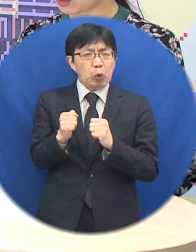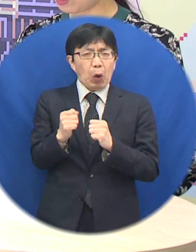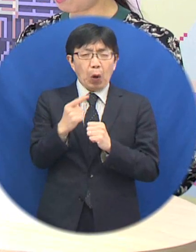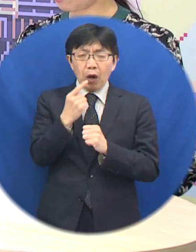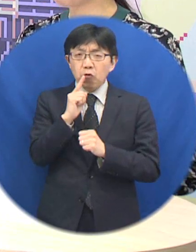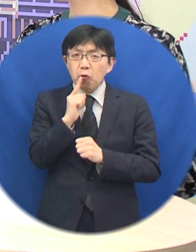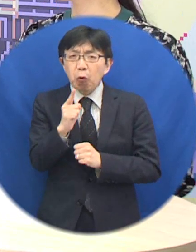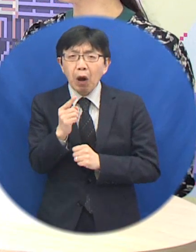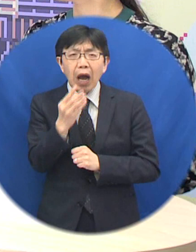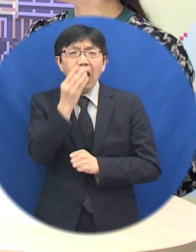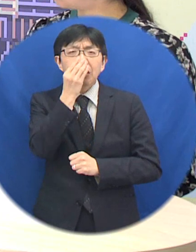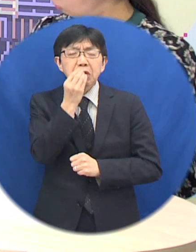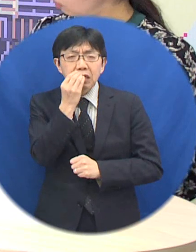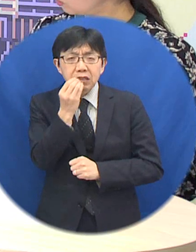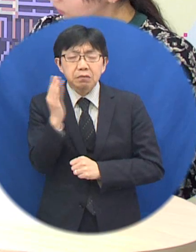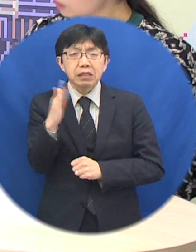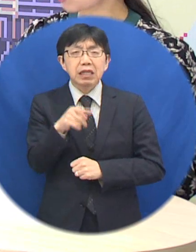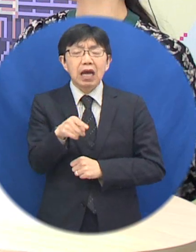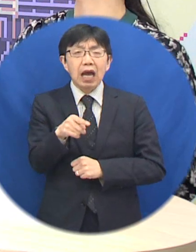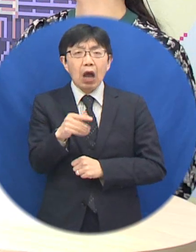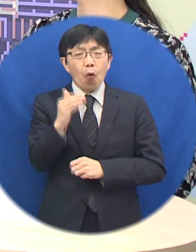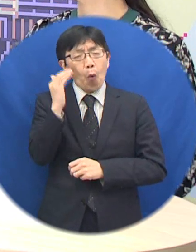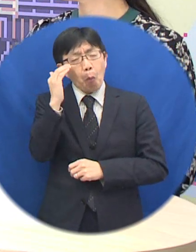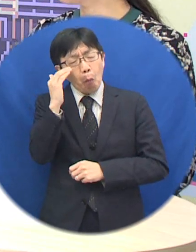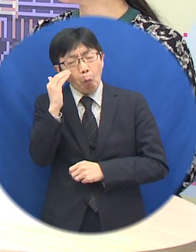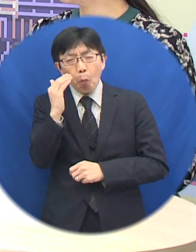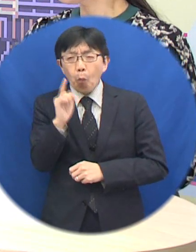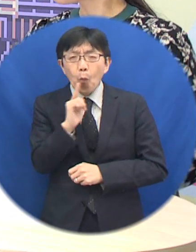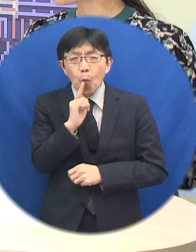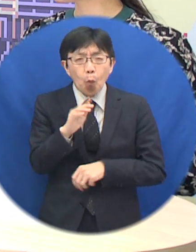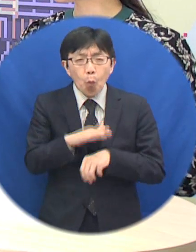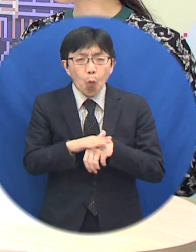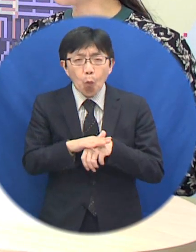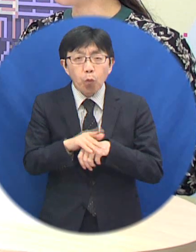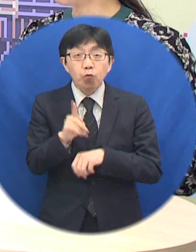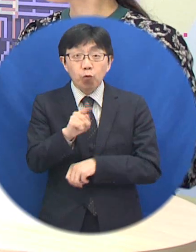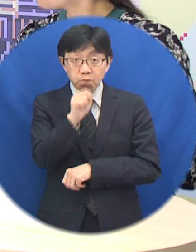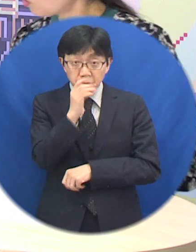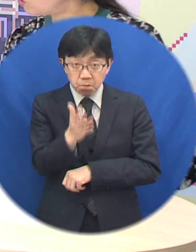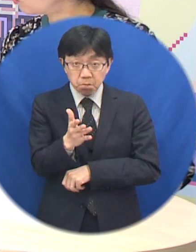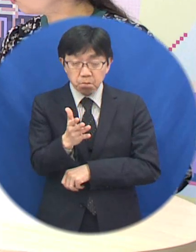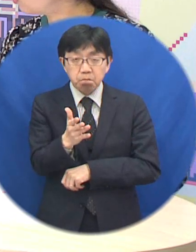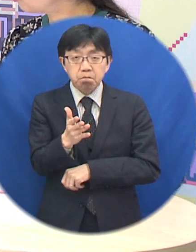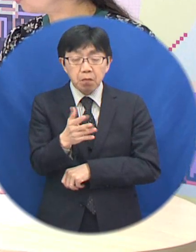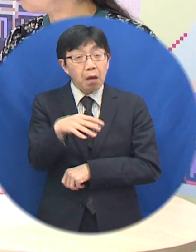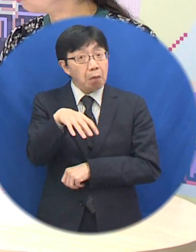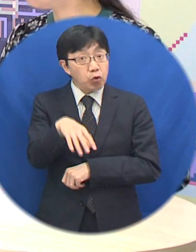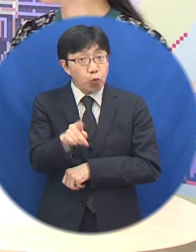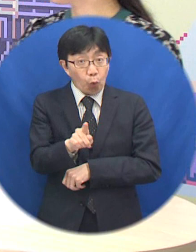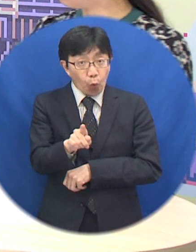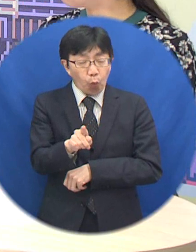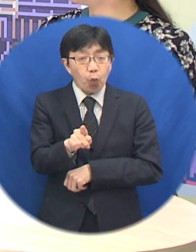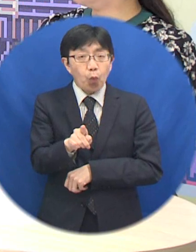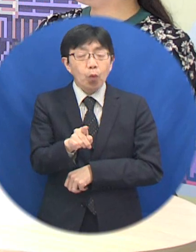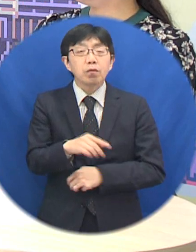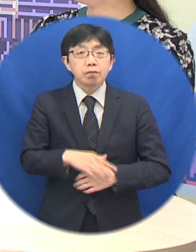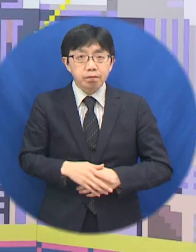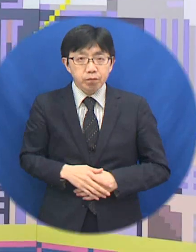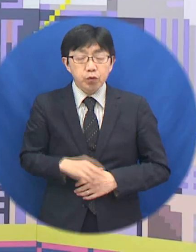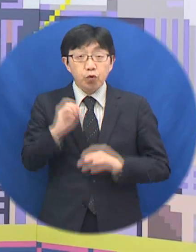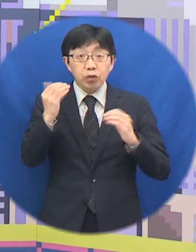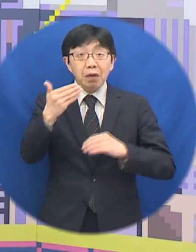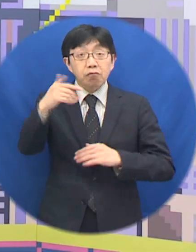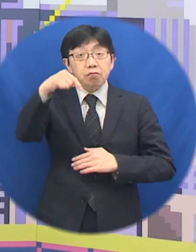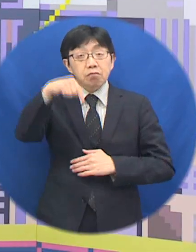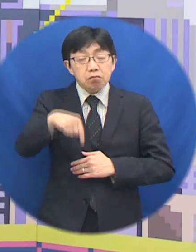ですとか、まあ、困ったことがあるっていう方もちょっといらっしゃるかと思います。うん、そういった時はどこに相談すればいいんでしょうか？ はい、豊